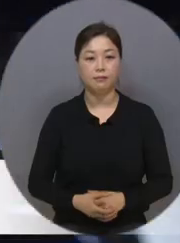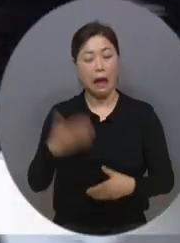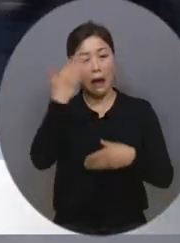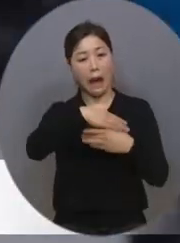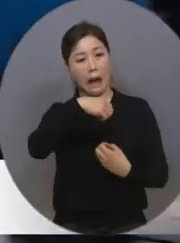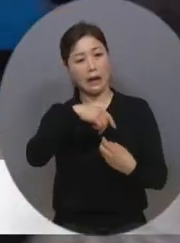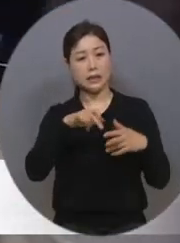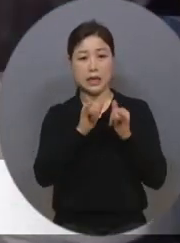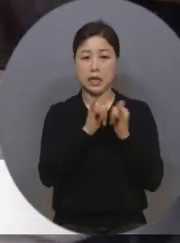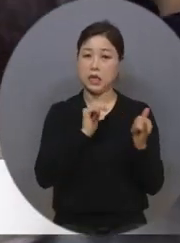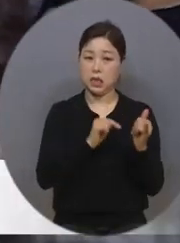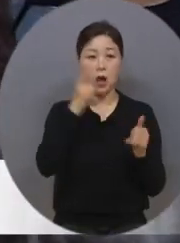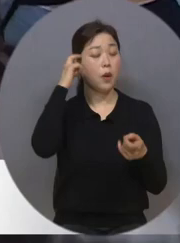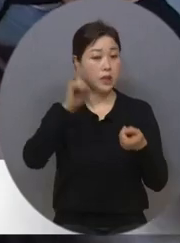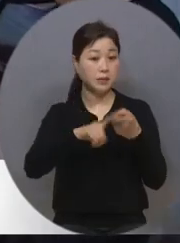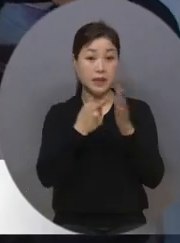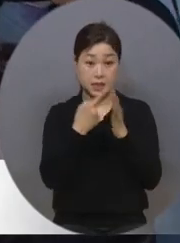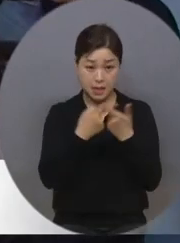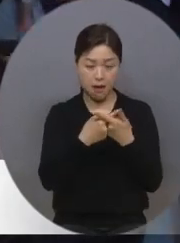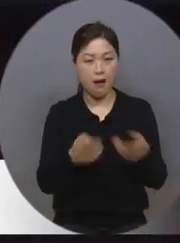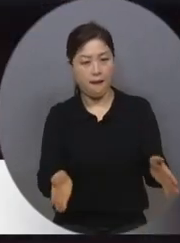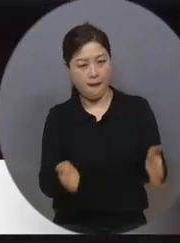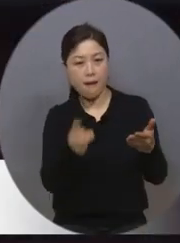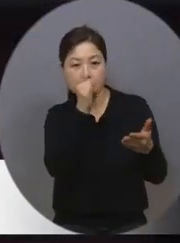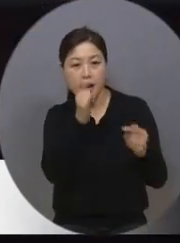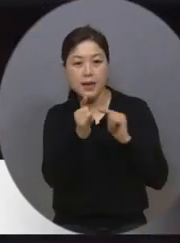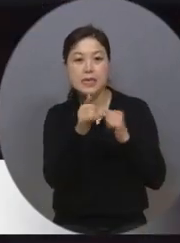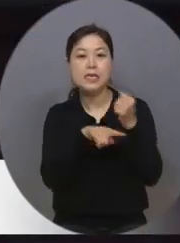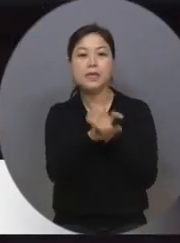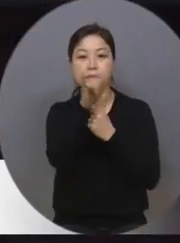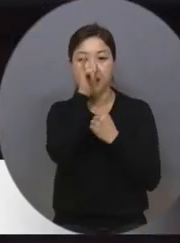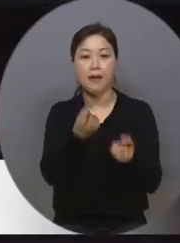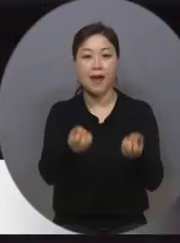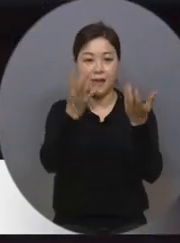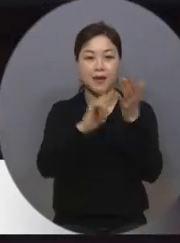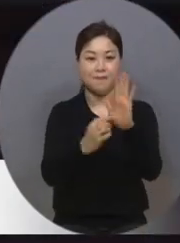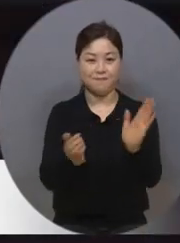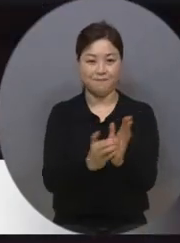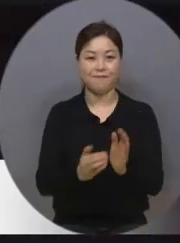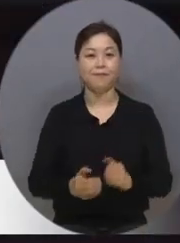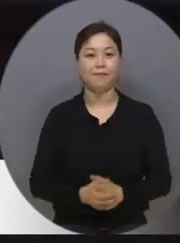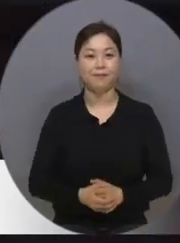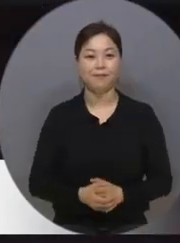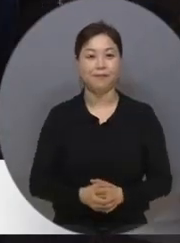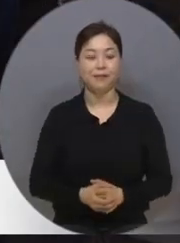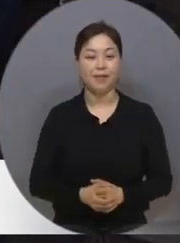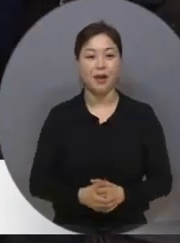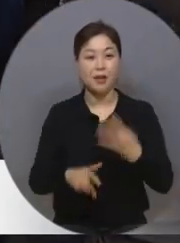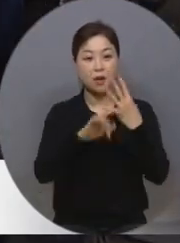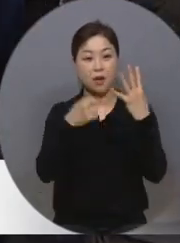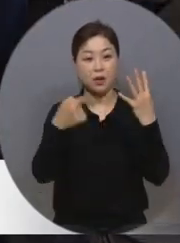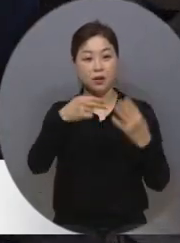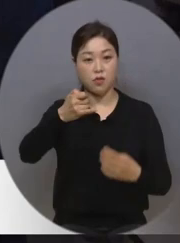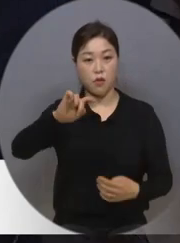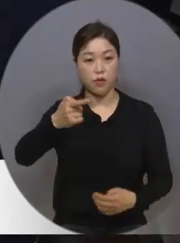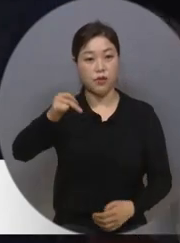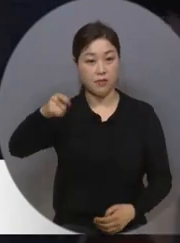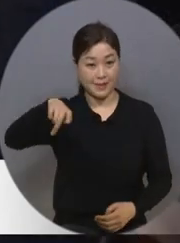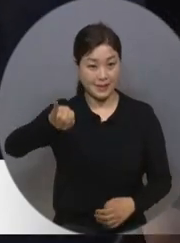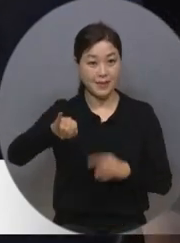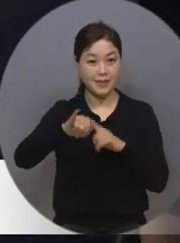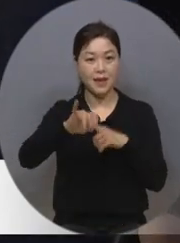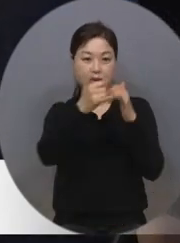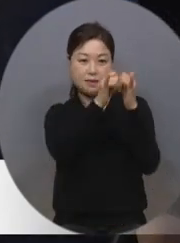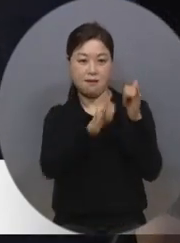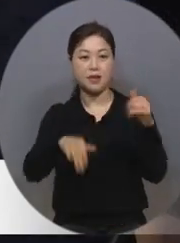자폐성 장애인에 대한 관심과 이해를 촉구하는 뜻깊은 행사가 열렸습니다. 지난 1일 서소문 성지